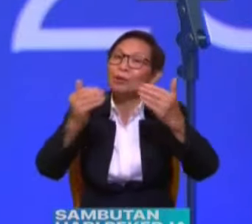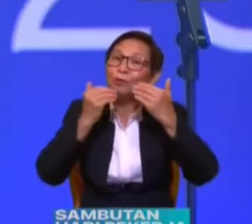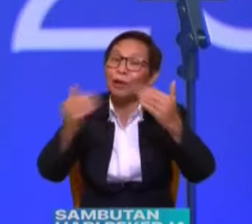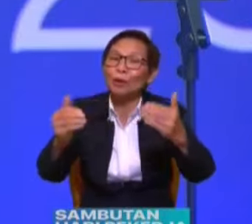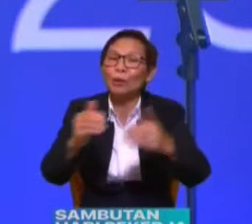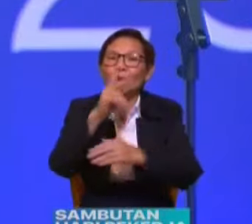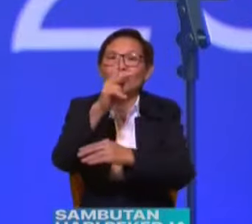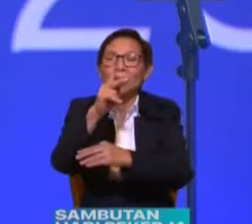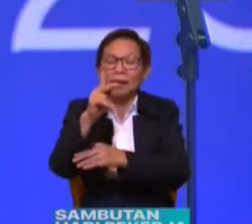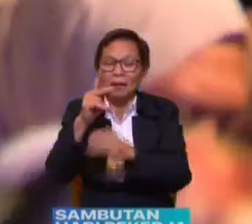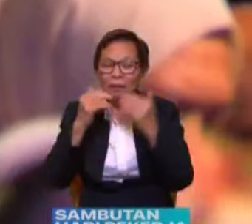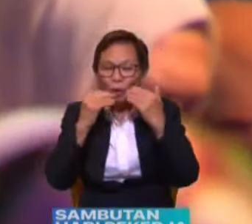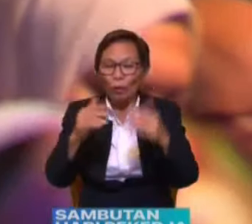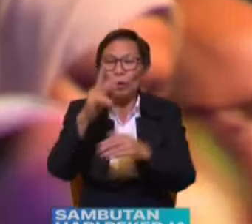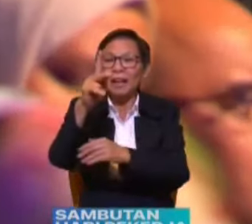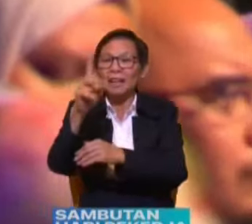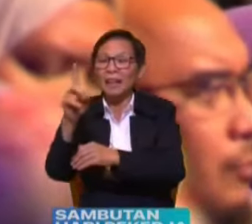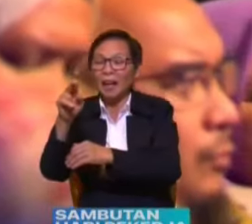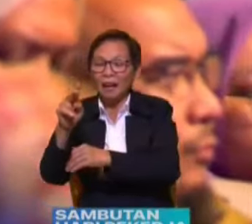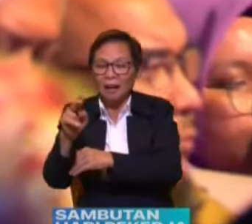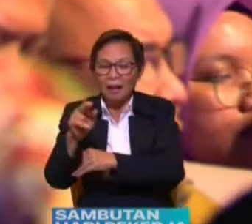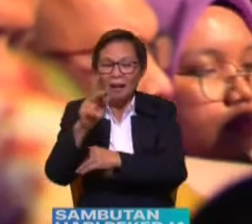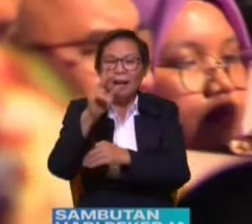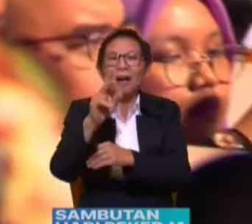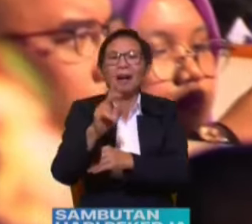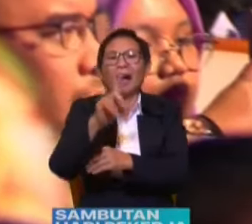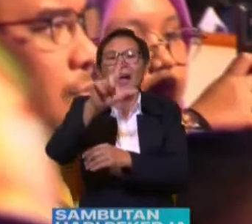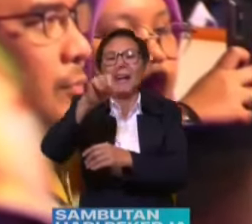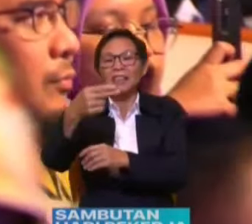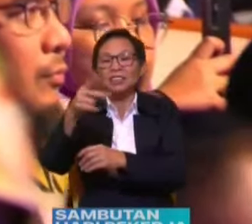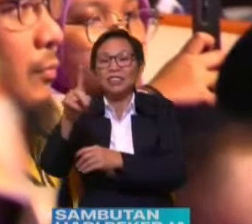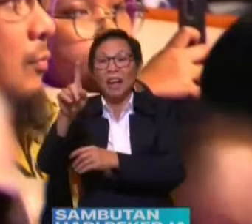Negeri sekarang ini lebih tegas kutip cukai.